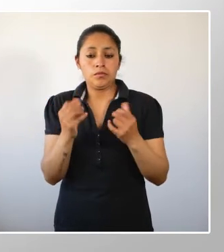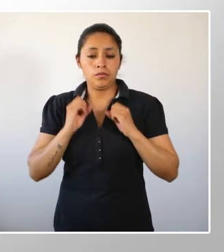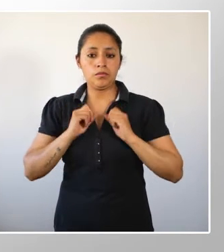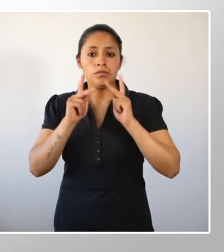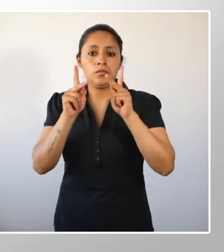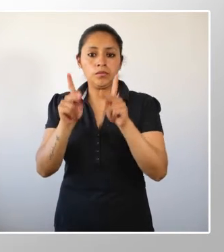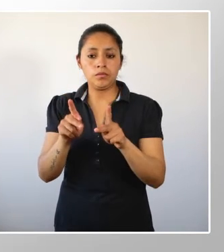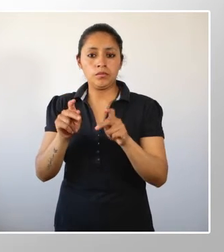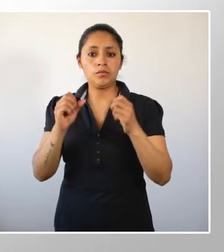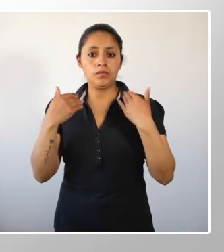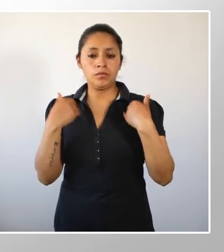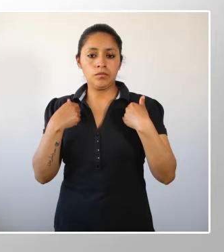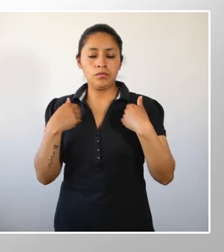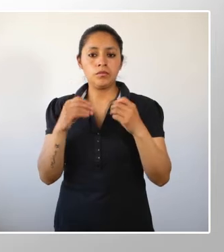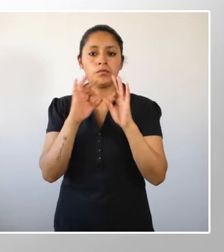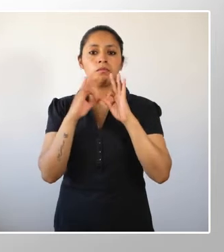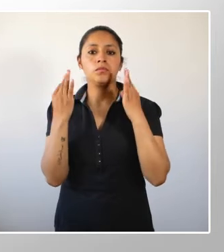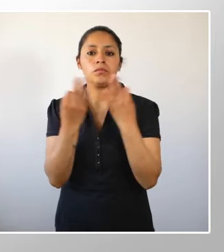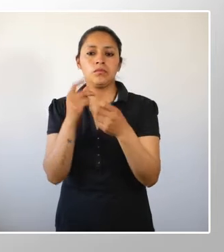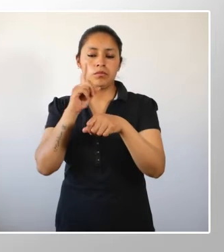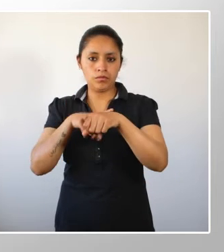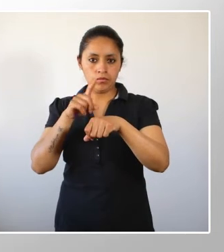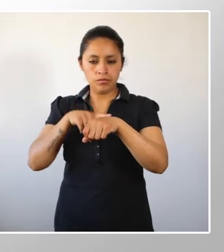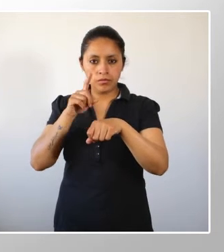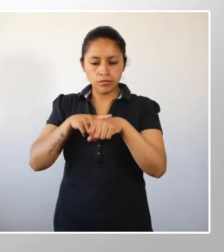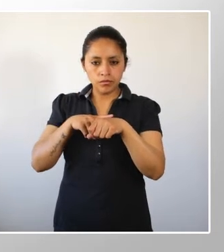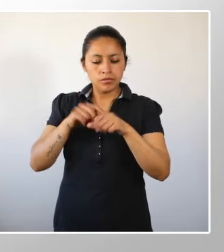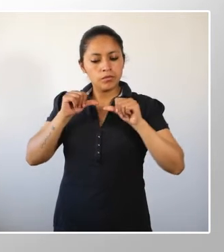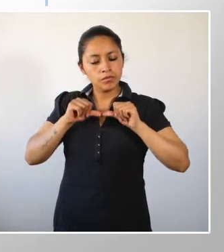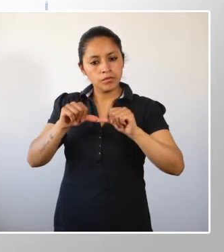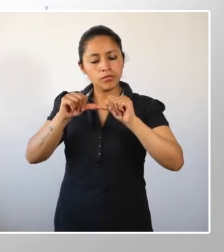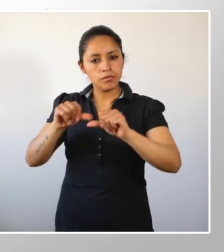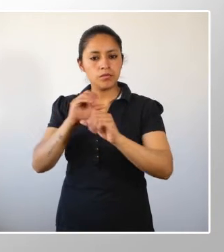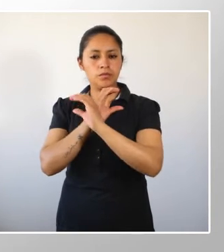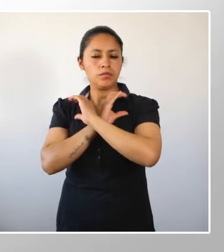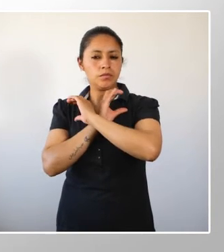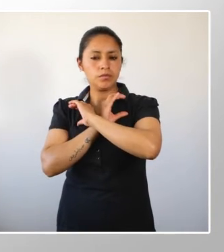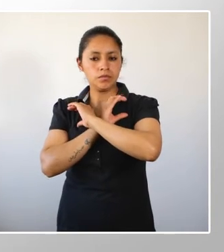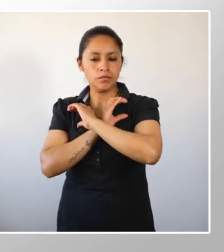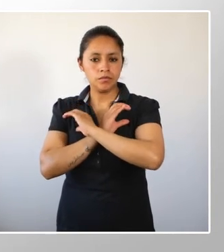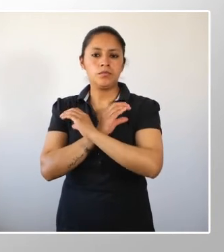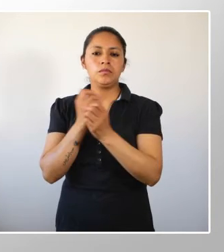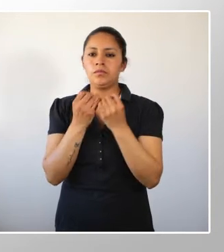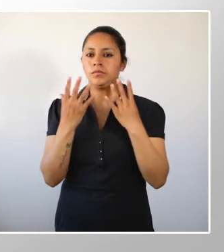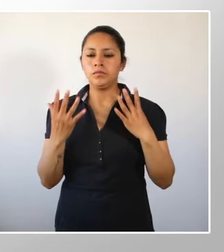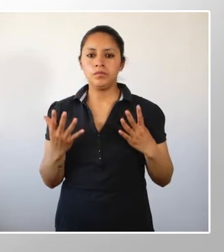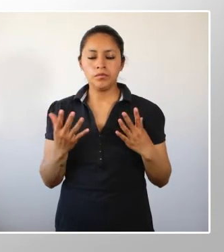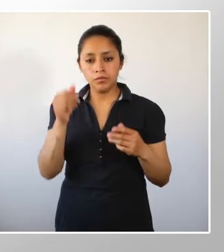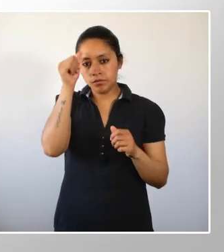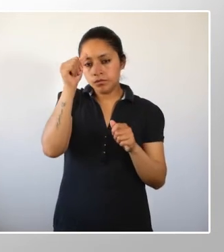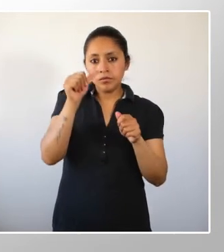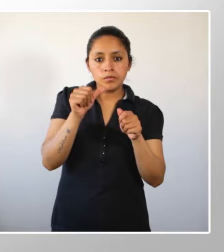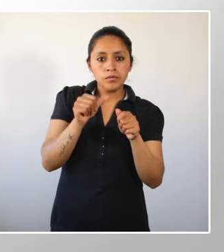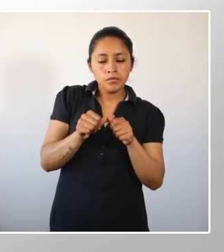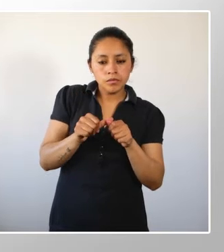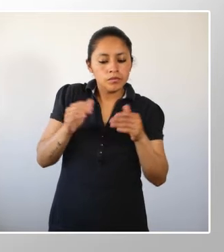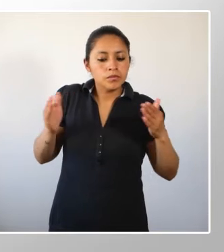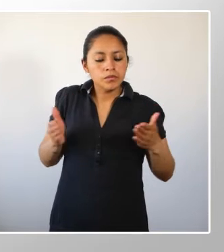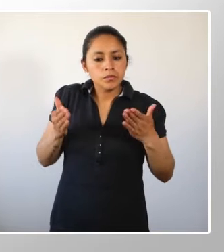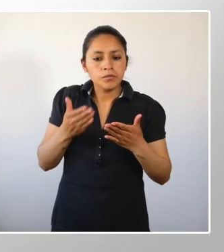ejemplu kanki. Huch u imalta wa wasniki sumahtawinyanampah. Unankashampacha ba ikunawangkanapah.